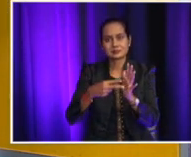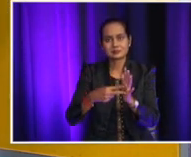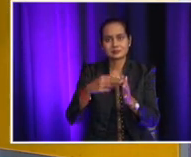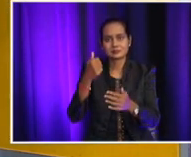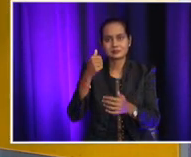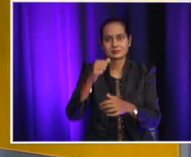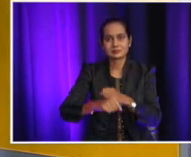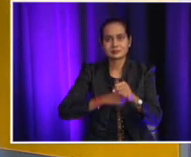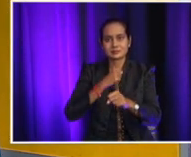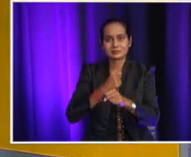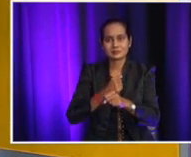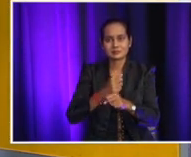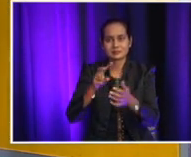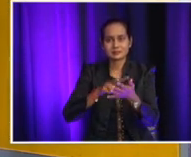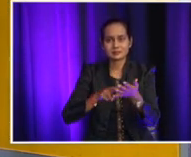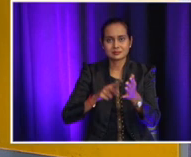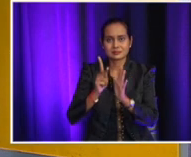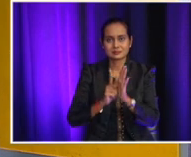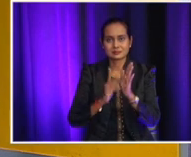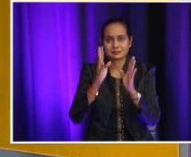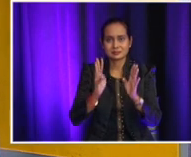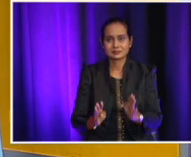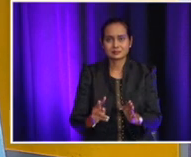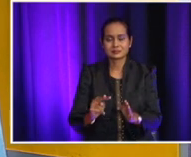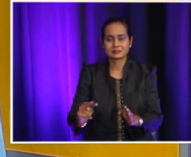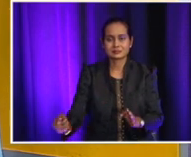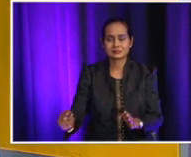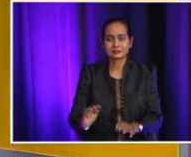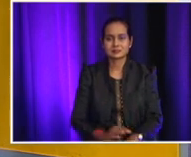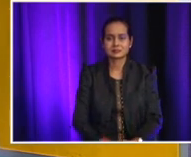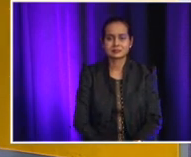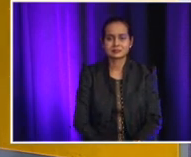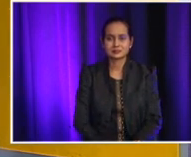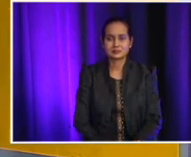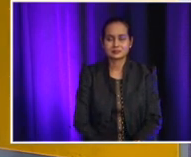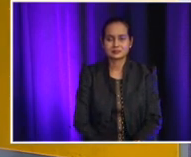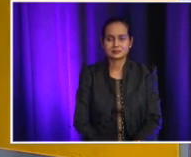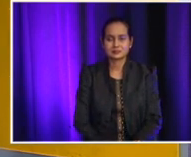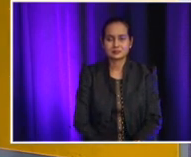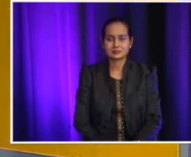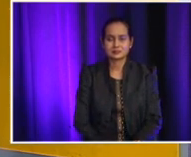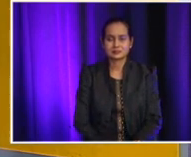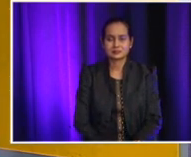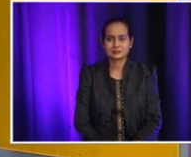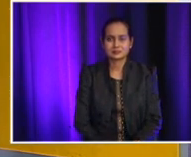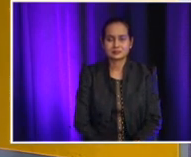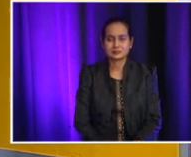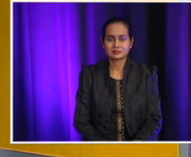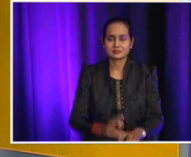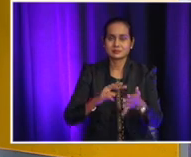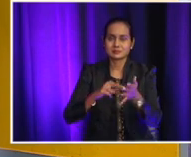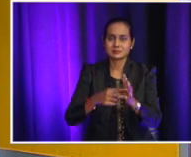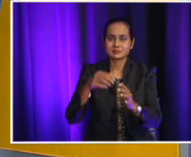agama pasti ada bagi definisi deh kak bahasa teman saya yaitu yang merangkumi 10 tahun membaca 10 tahun